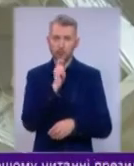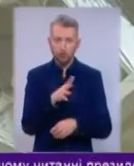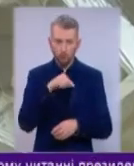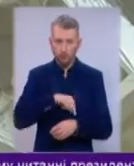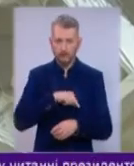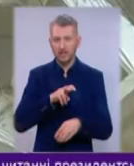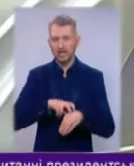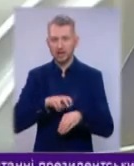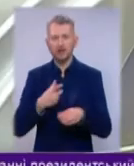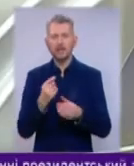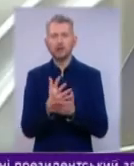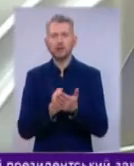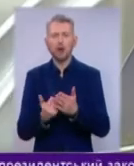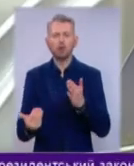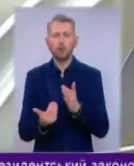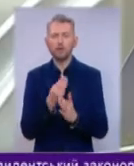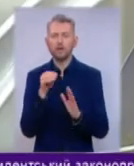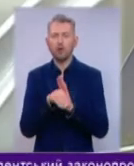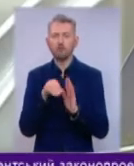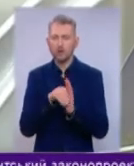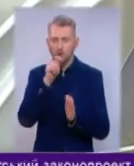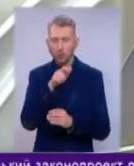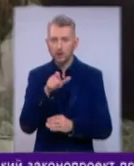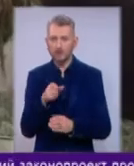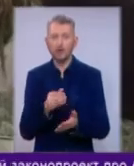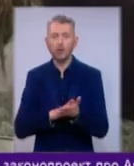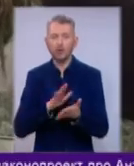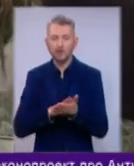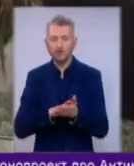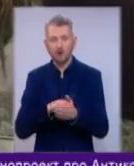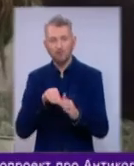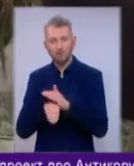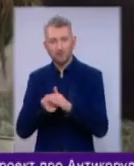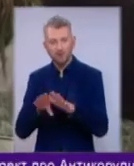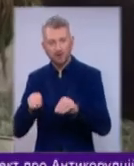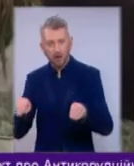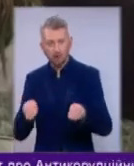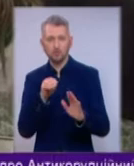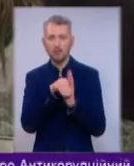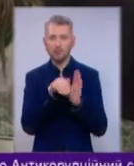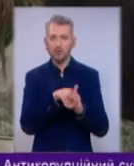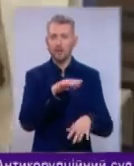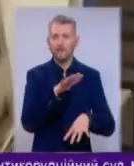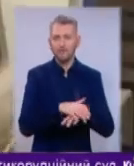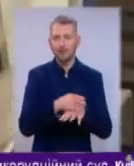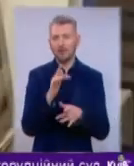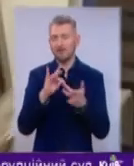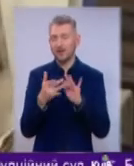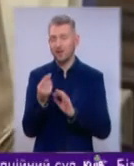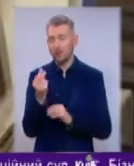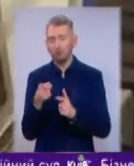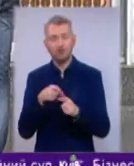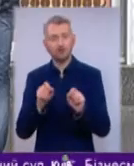Де зберігають нові заощадження українці? Готівка під матрасом, депозити в банках, криптовалюта чи